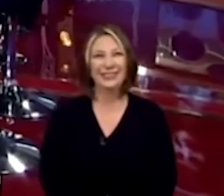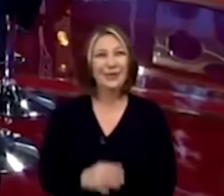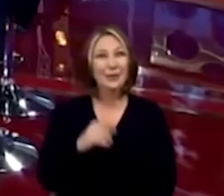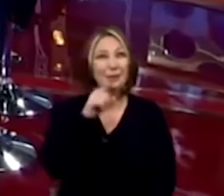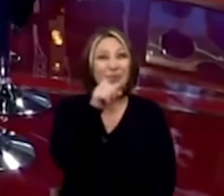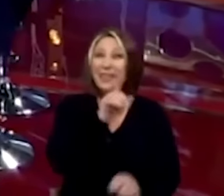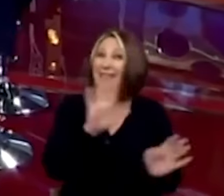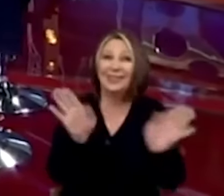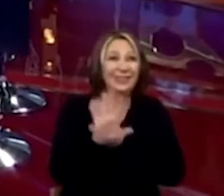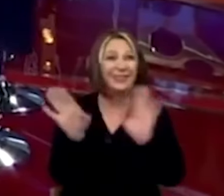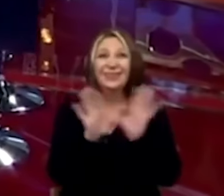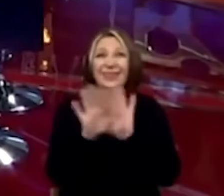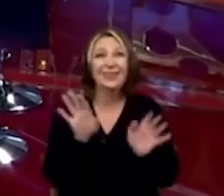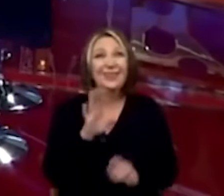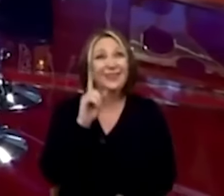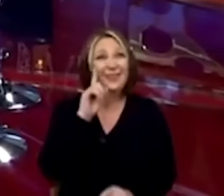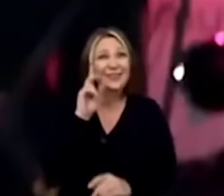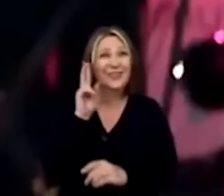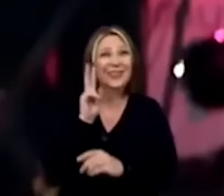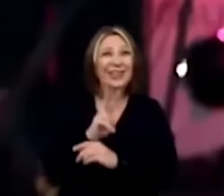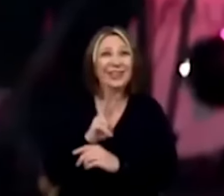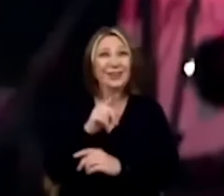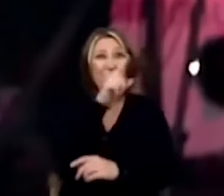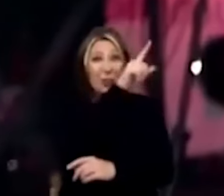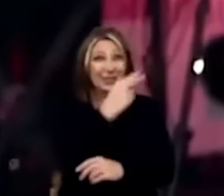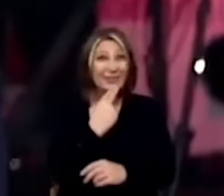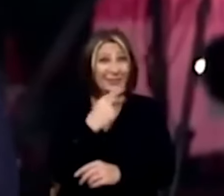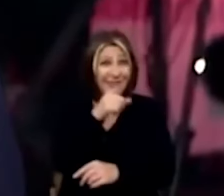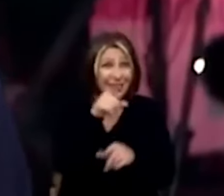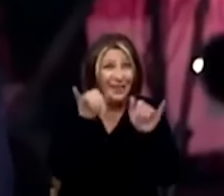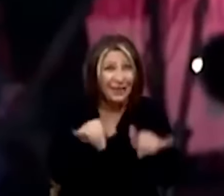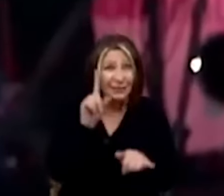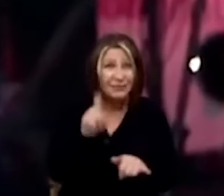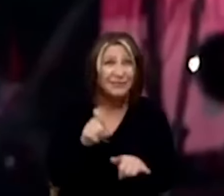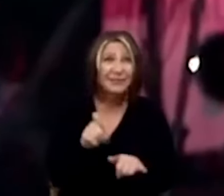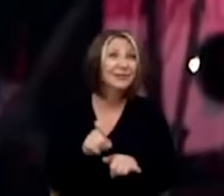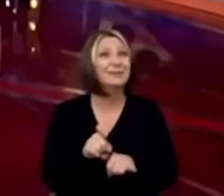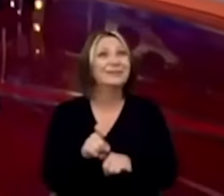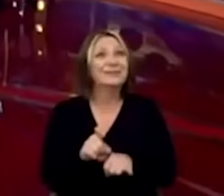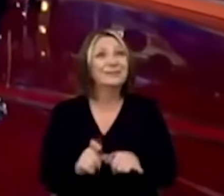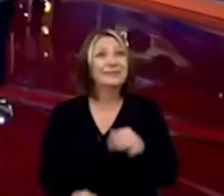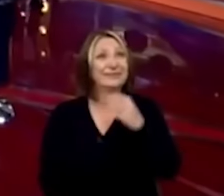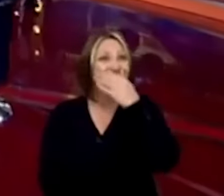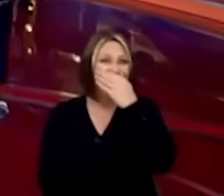Bu sen olamazsın. Vallahi. Bu sen olamazsın.